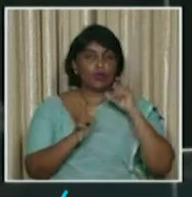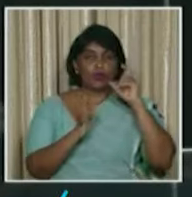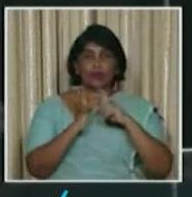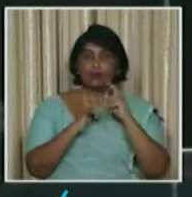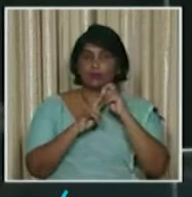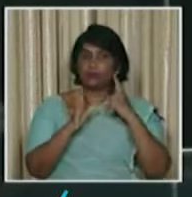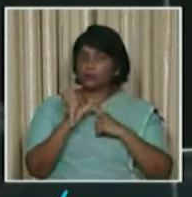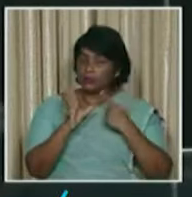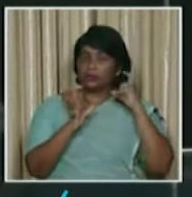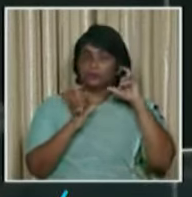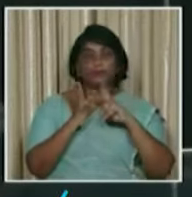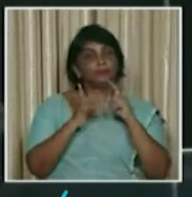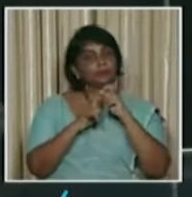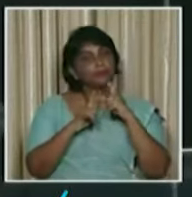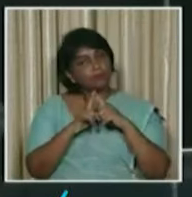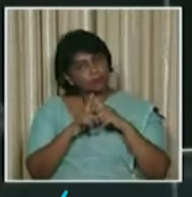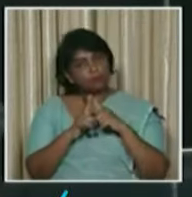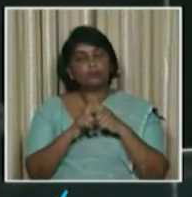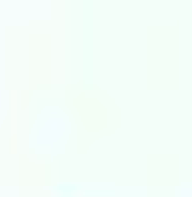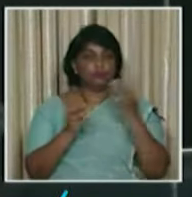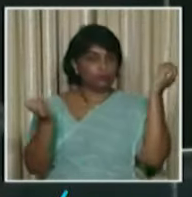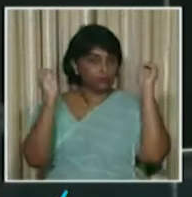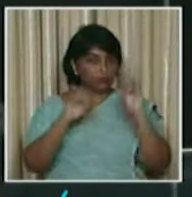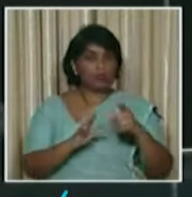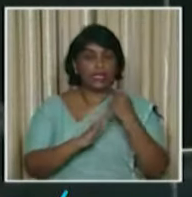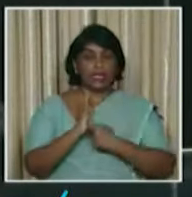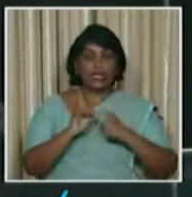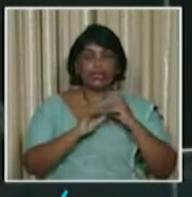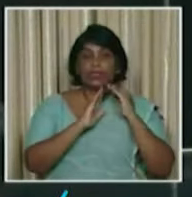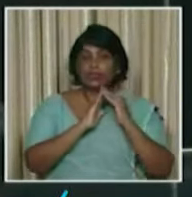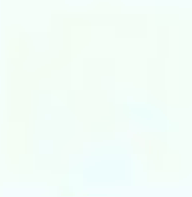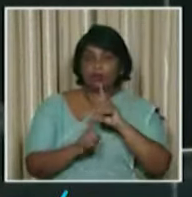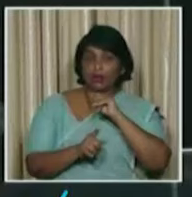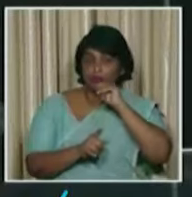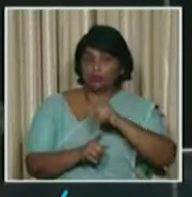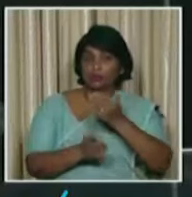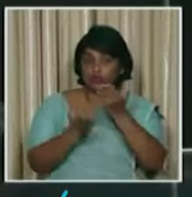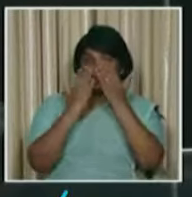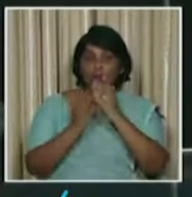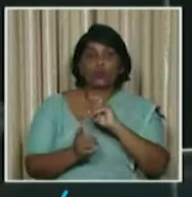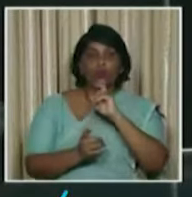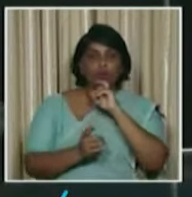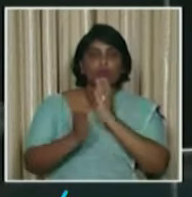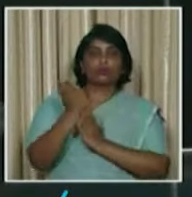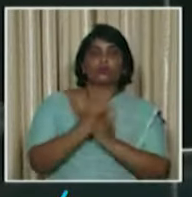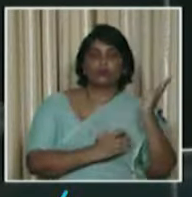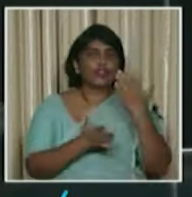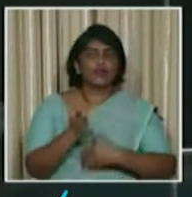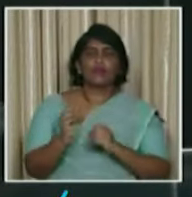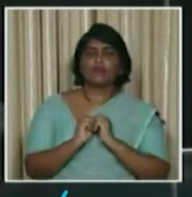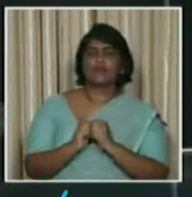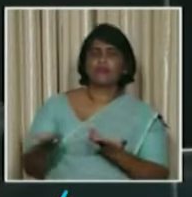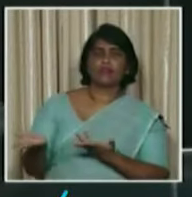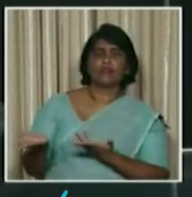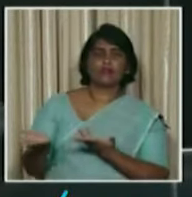කෝපයකටයි ආවම නීතිපති දෙපාර්තමේන්තුවෙන් එතනට ඇවිල්ලා ඒ පවසන දේවල් සාක්ෂි හැටියට උසාවියේ ඉදිරිපත් කරන්න හැකියාව ලබා ගන්න.